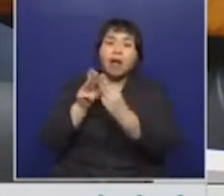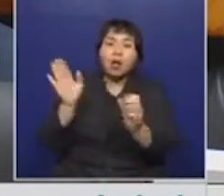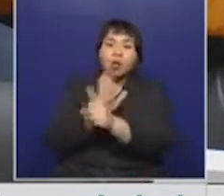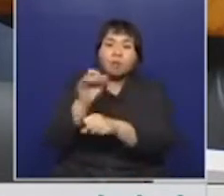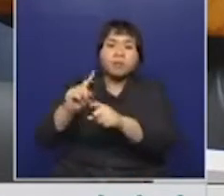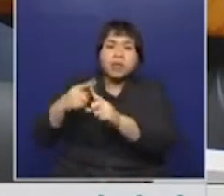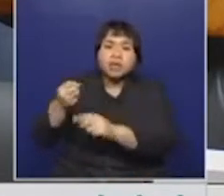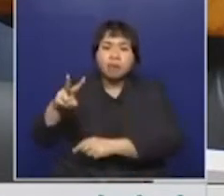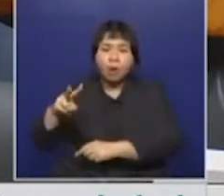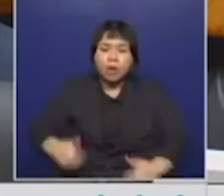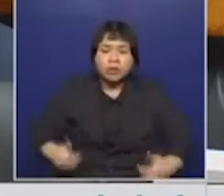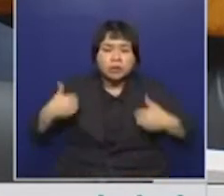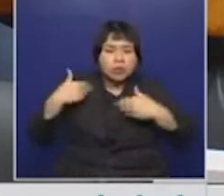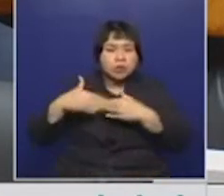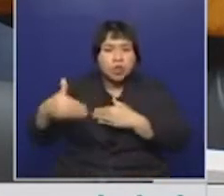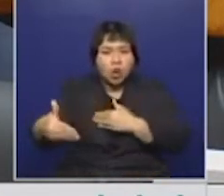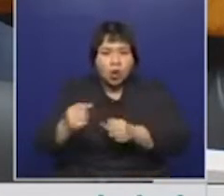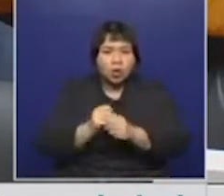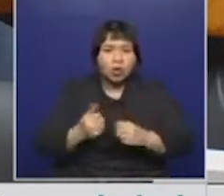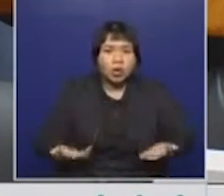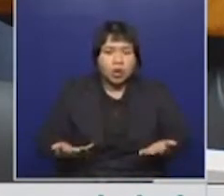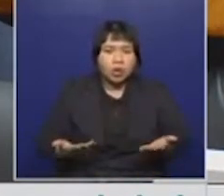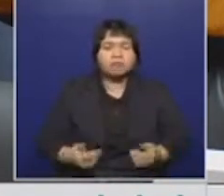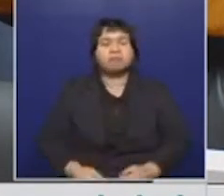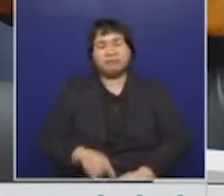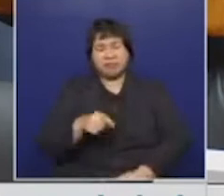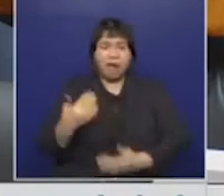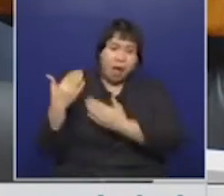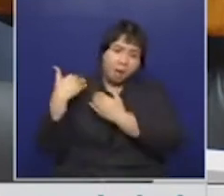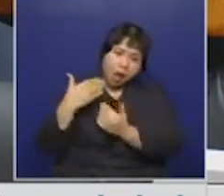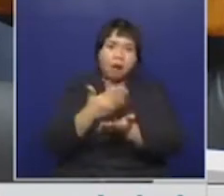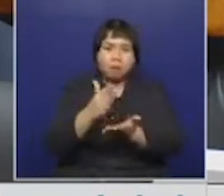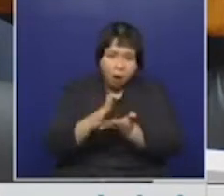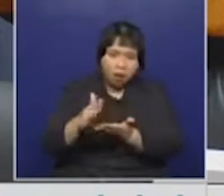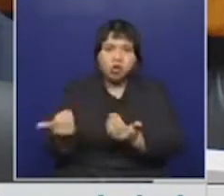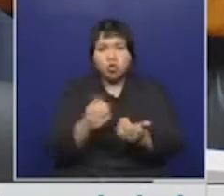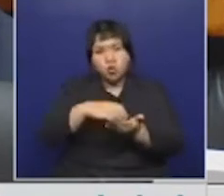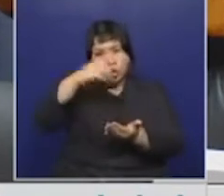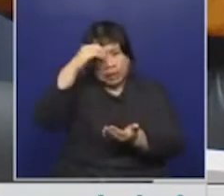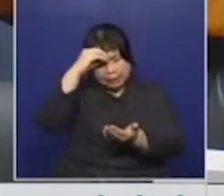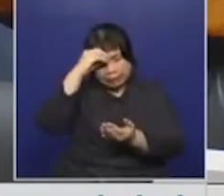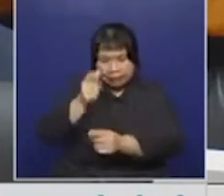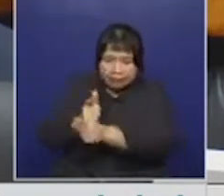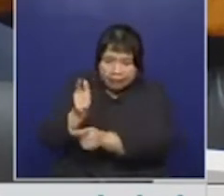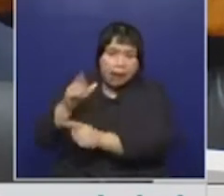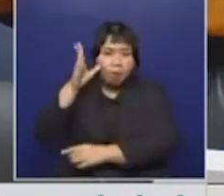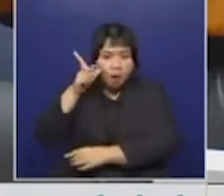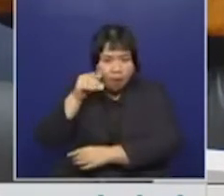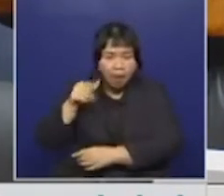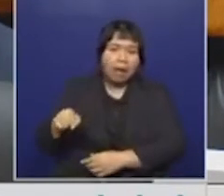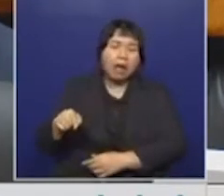ชีวิตเขาจะเป็นยังไงต่อไปไหนจะภาระหนี้สินส่งลูกเรียนเลี้ยงดูพ่อแม่